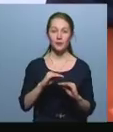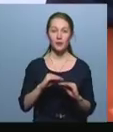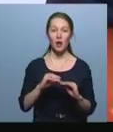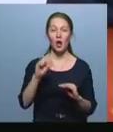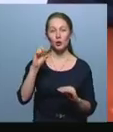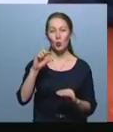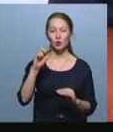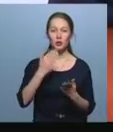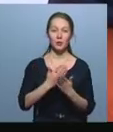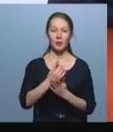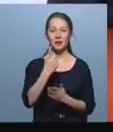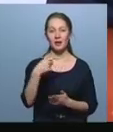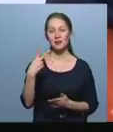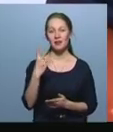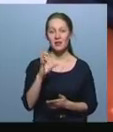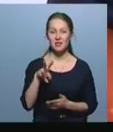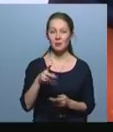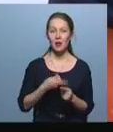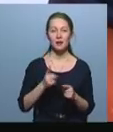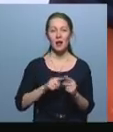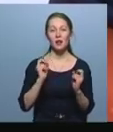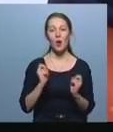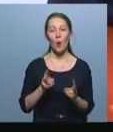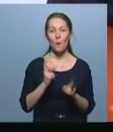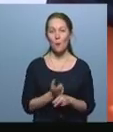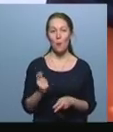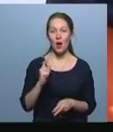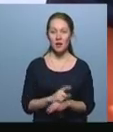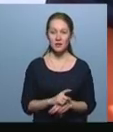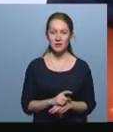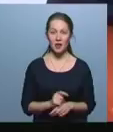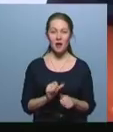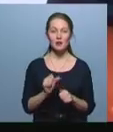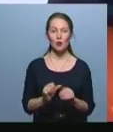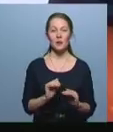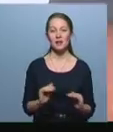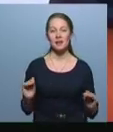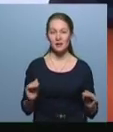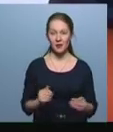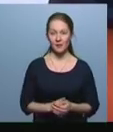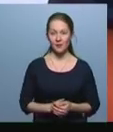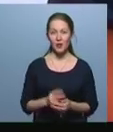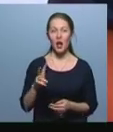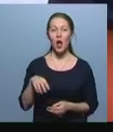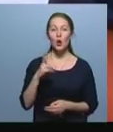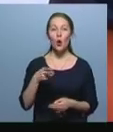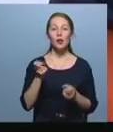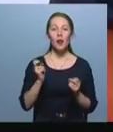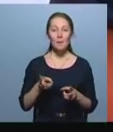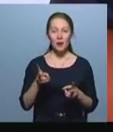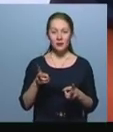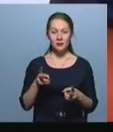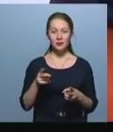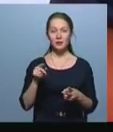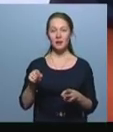от 1-2 сантиметра – это крайне опасно при выходе, особенно детей, на лед. Лед опасен,